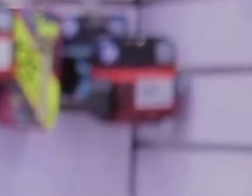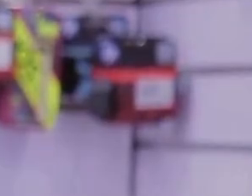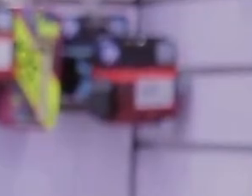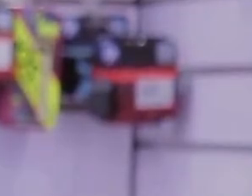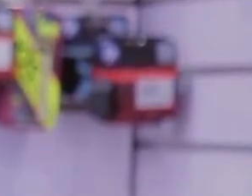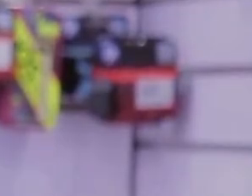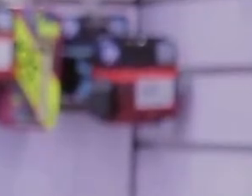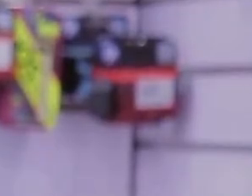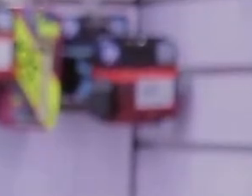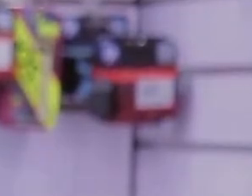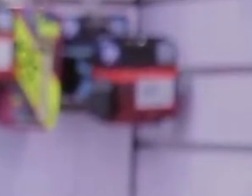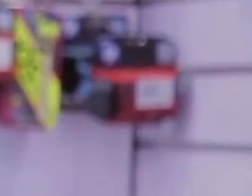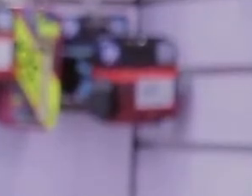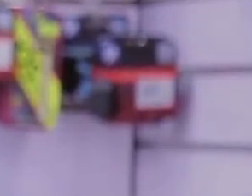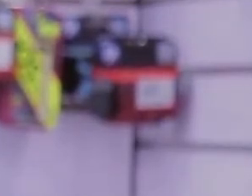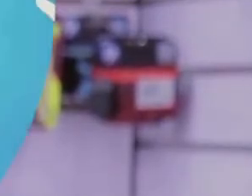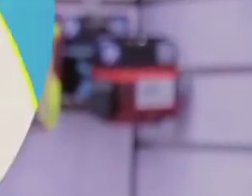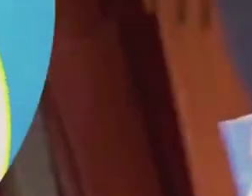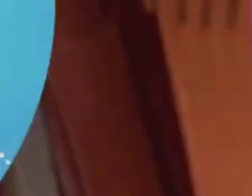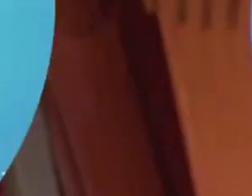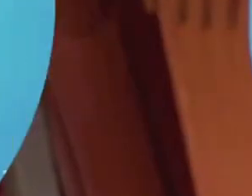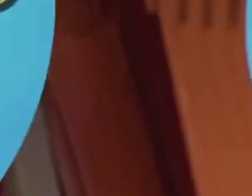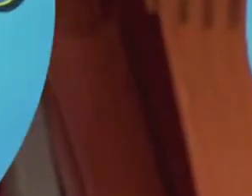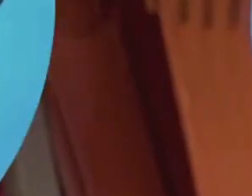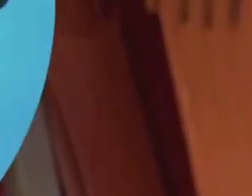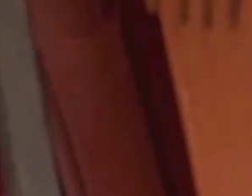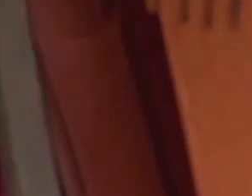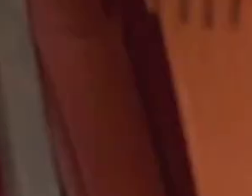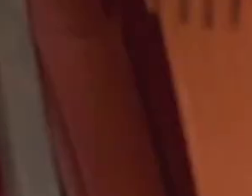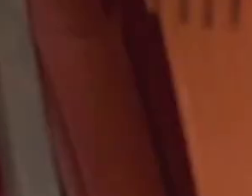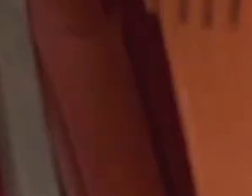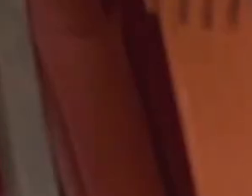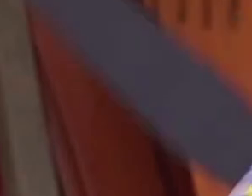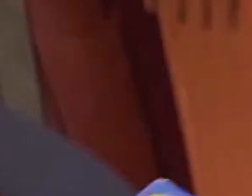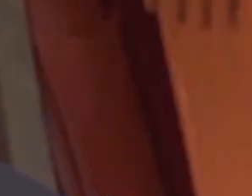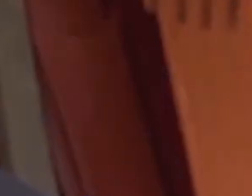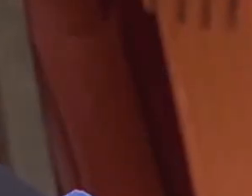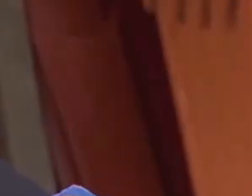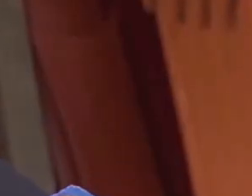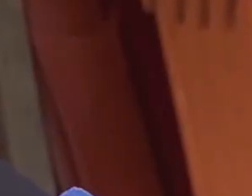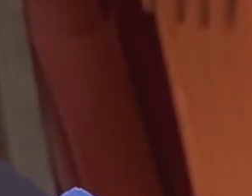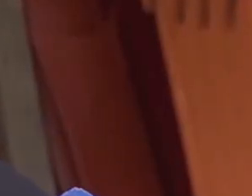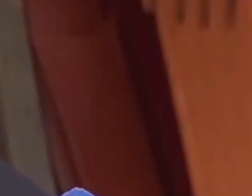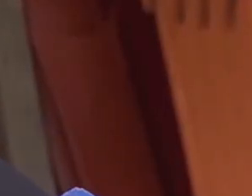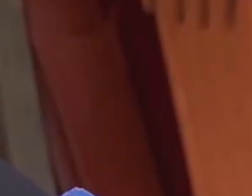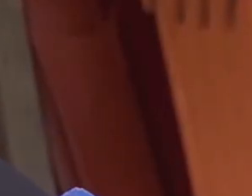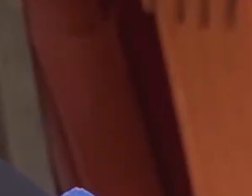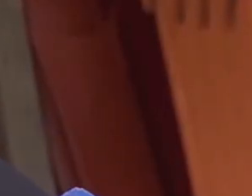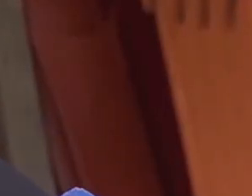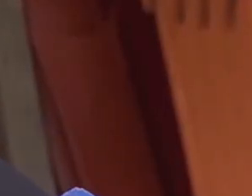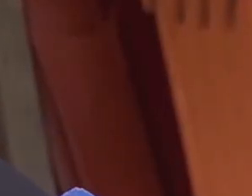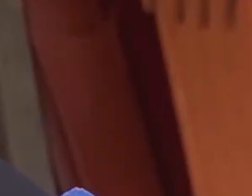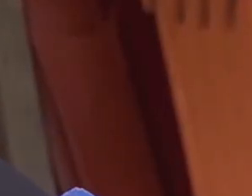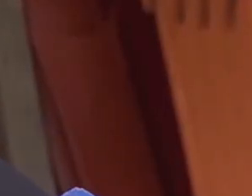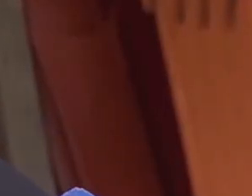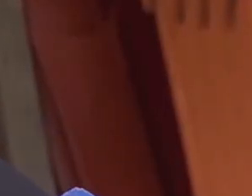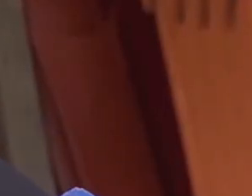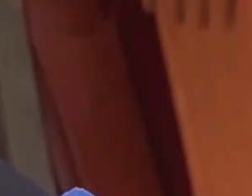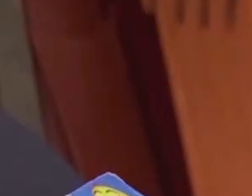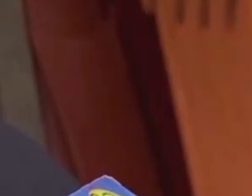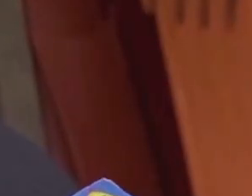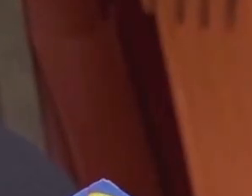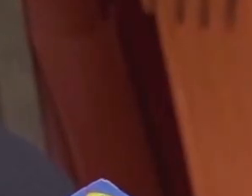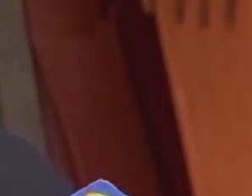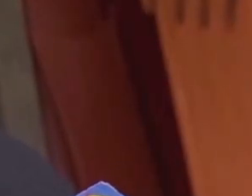ye musolo ebyo. Kagambo wa state ndizwe yokola. Njaga kumanya. Tini chechi. Tini. Tini